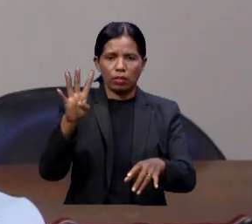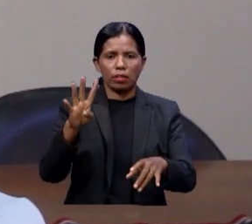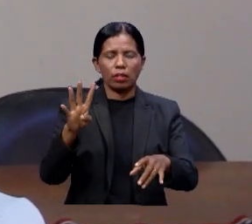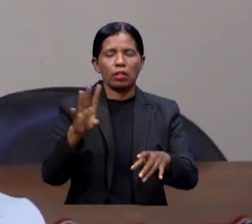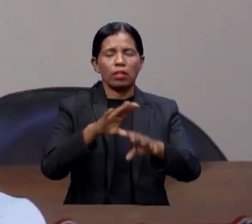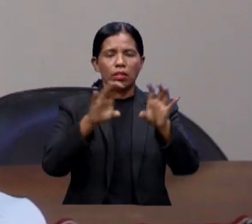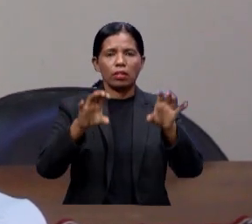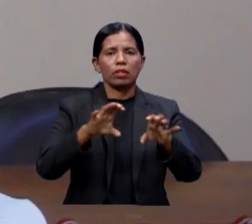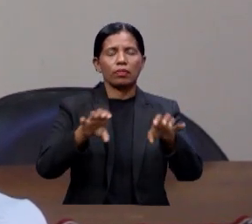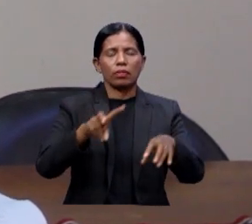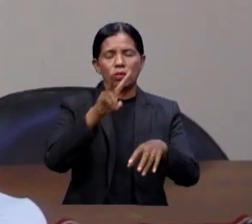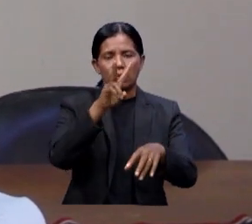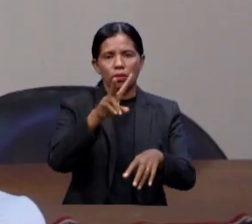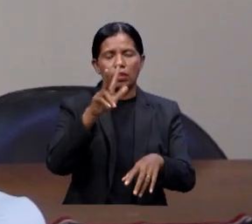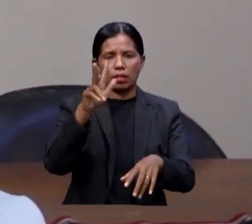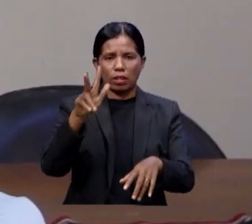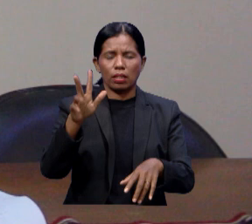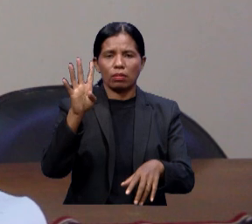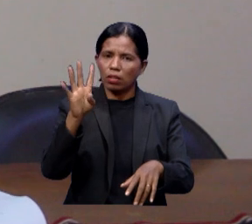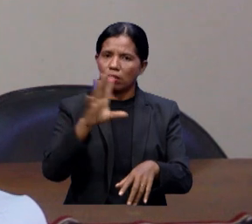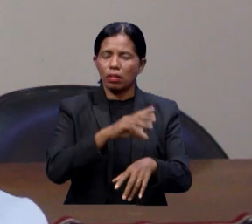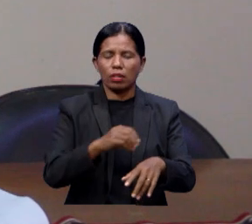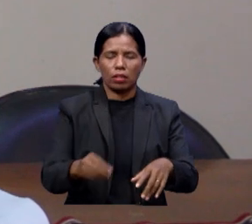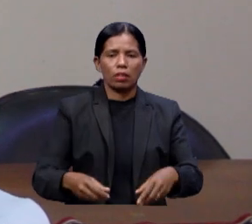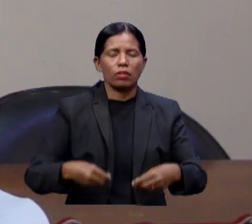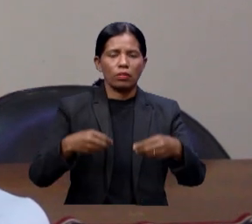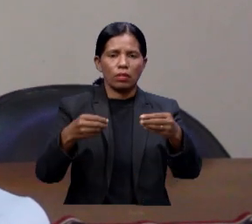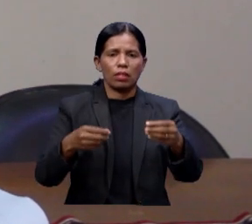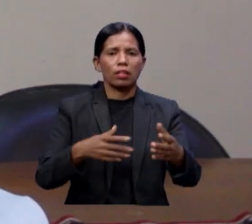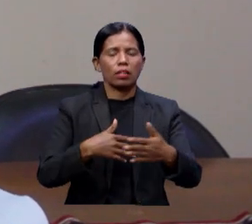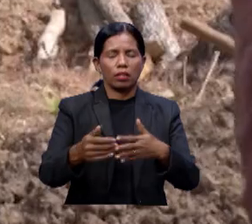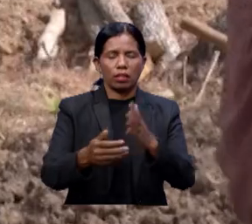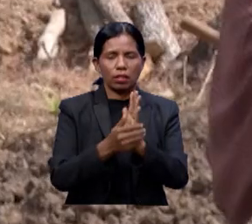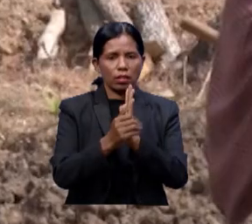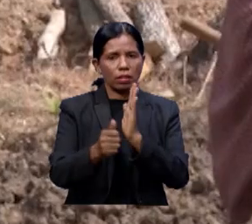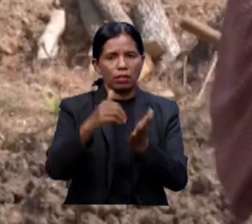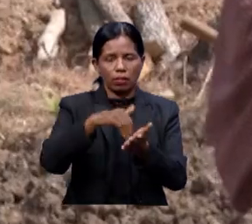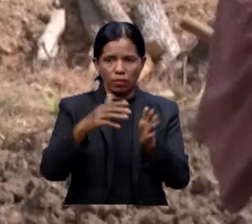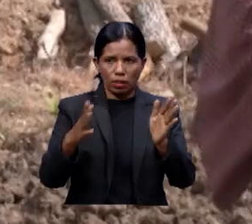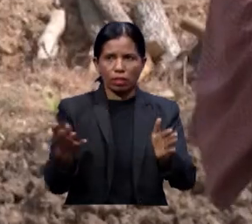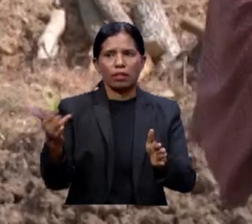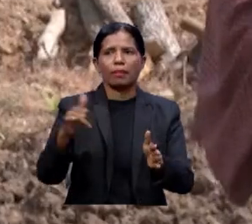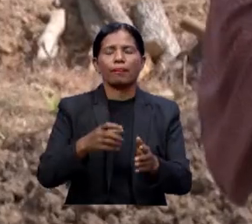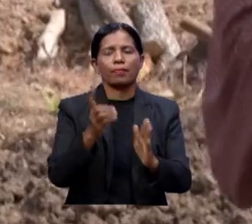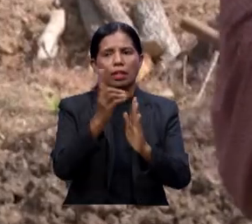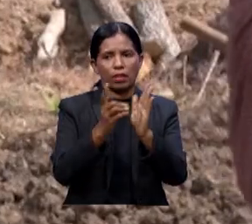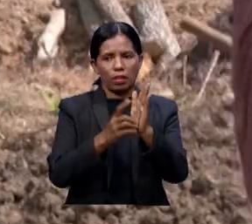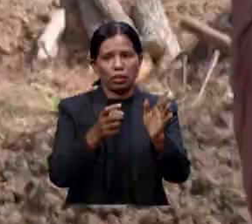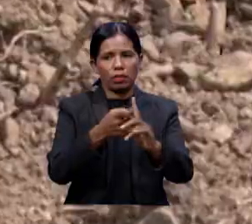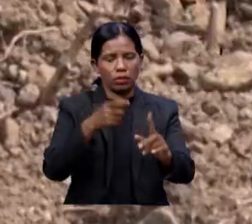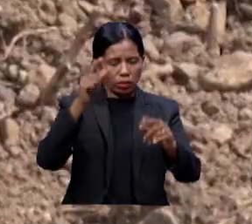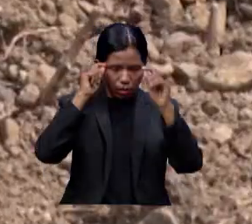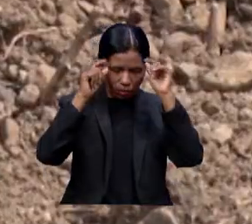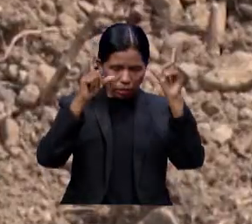sertifikat 2 balu 3 balu 4 depende skill nebe maka estudante sirhetan. Tuir dados husi Timor Leste Labor